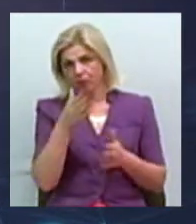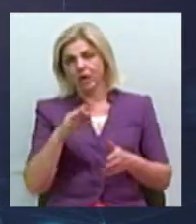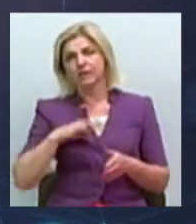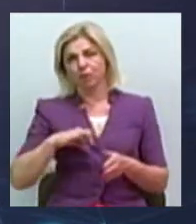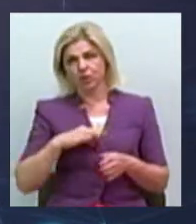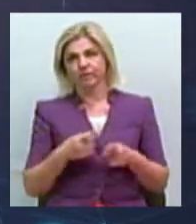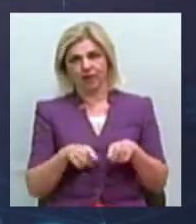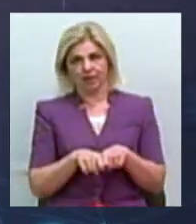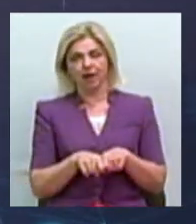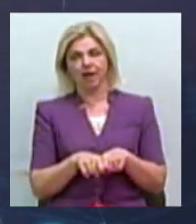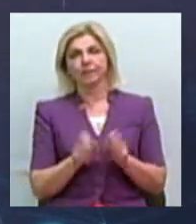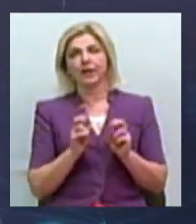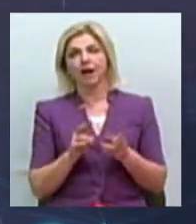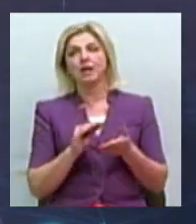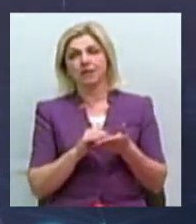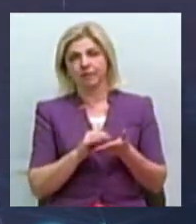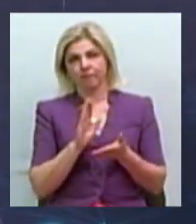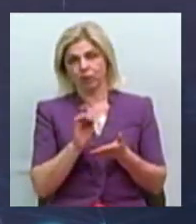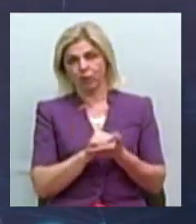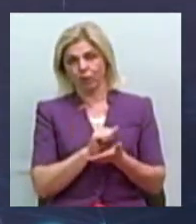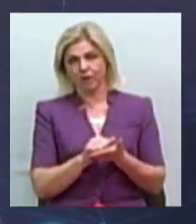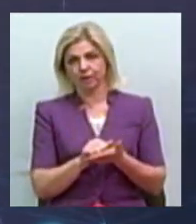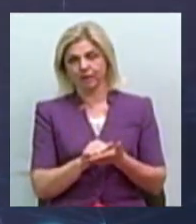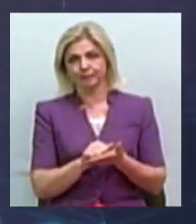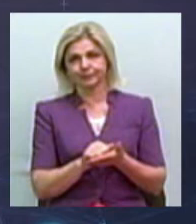так, як зазначено в документах, тому що...